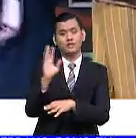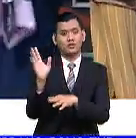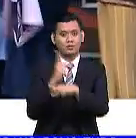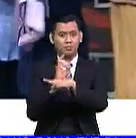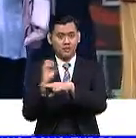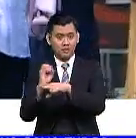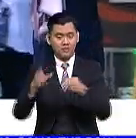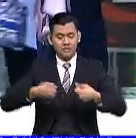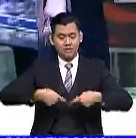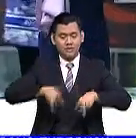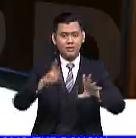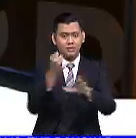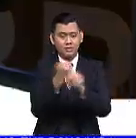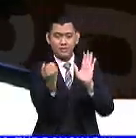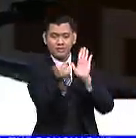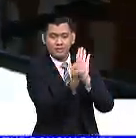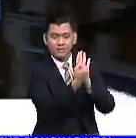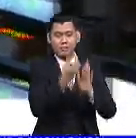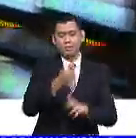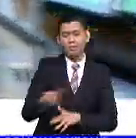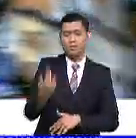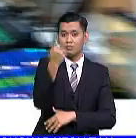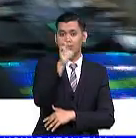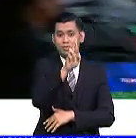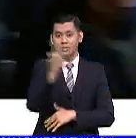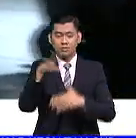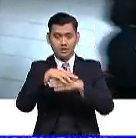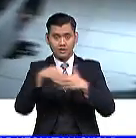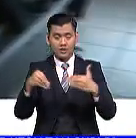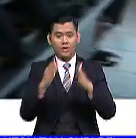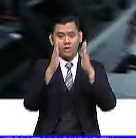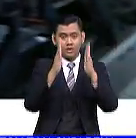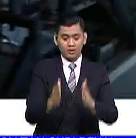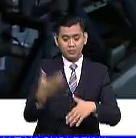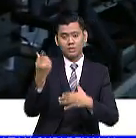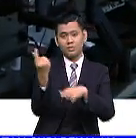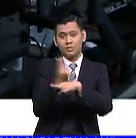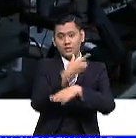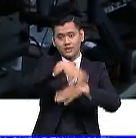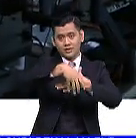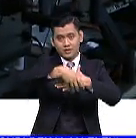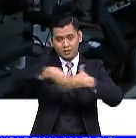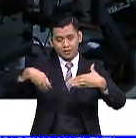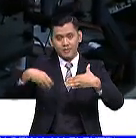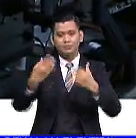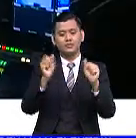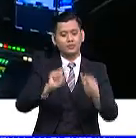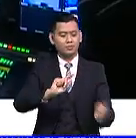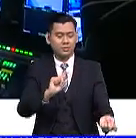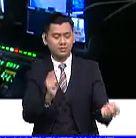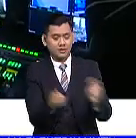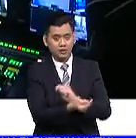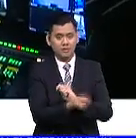memenangi PKS penamaan produk 10.000 Ringgit pelanggan kartu kredit Ibing rakyat poodle hanya perlu melakukan transaksi